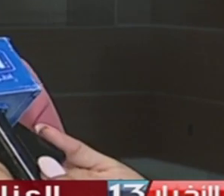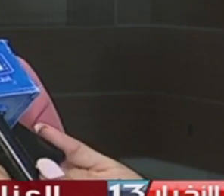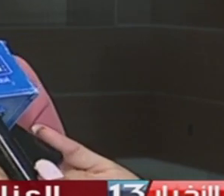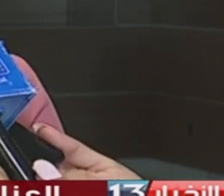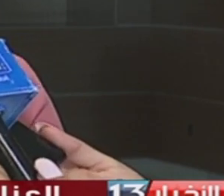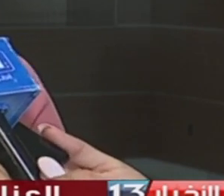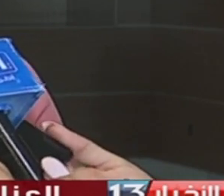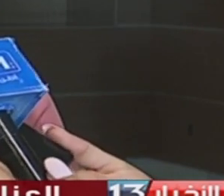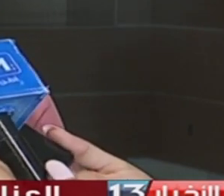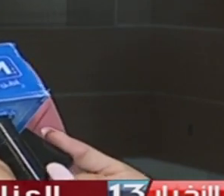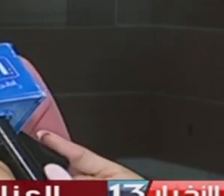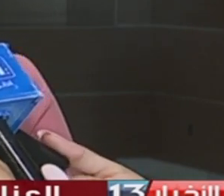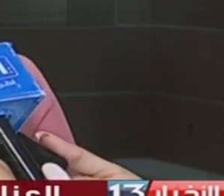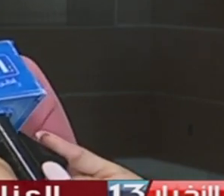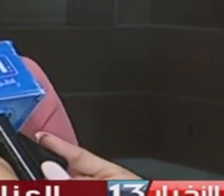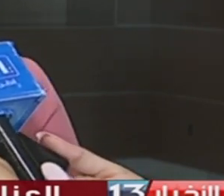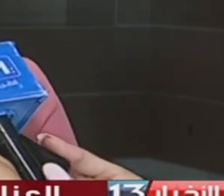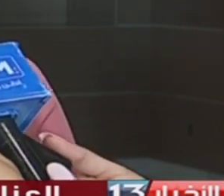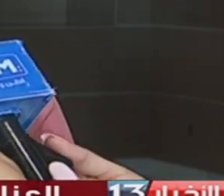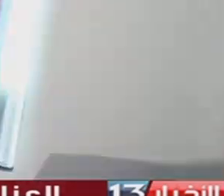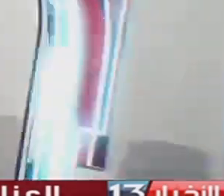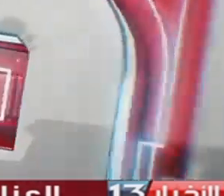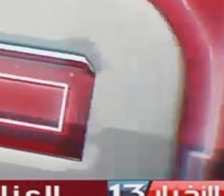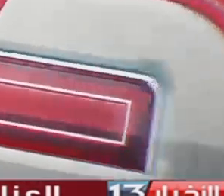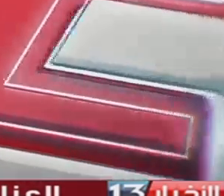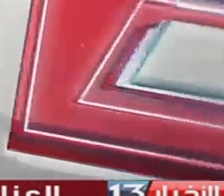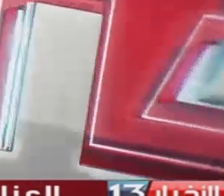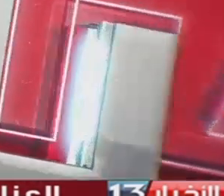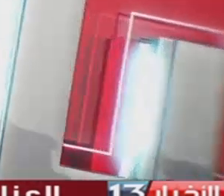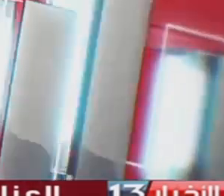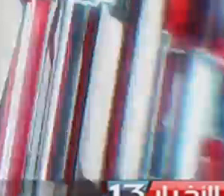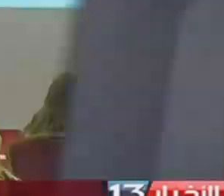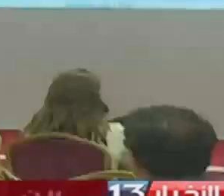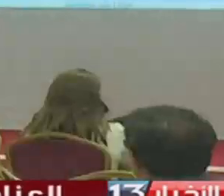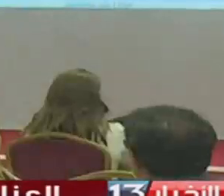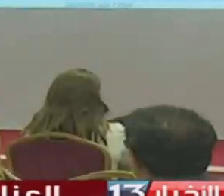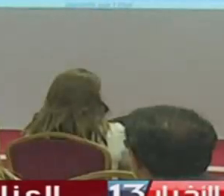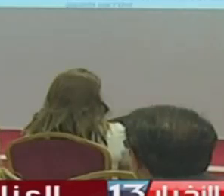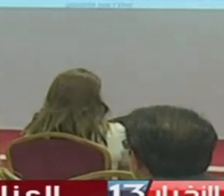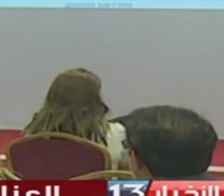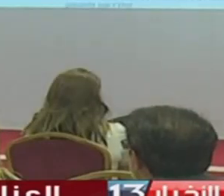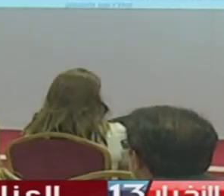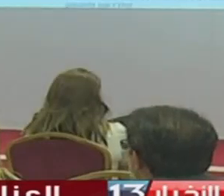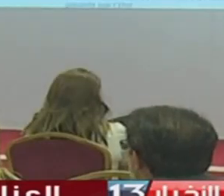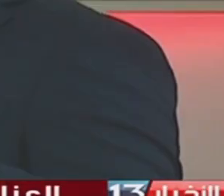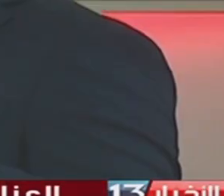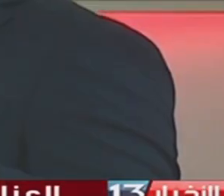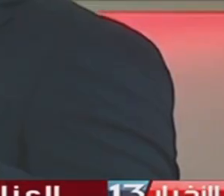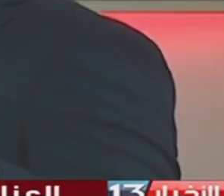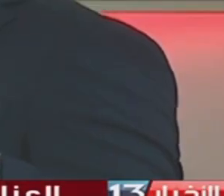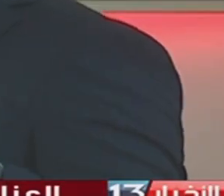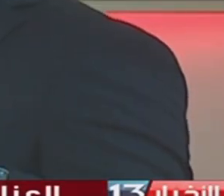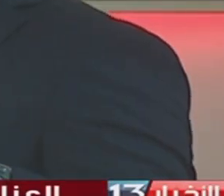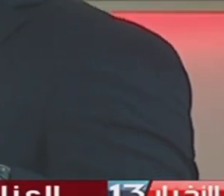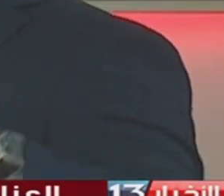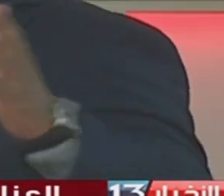التنمية بالولاية وإيجاد خطوط تمويل إضافية للمشاريع. ثلث العاملين بالقطاع السياحي بوكالات